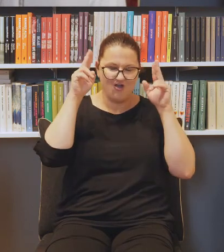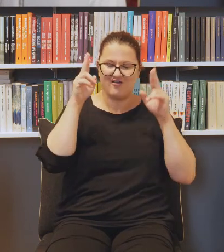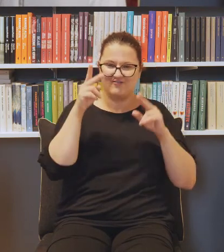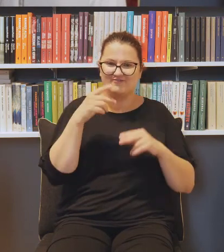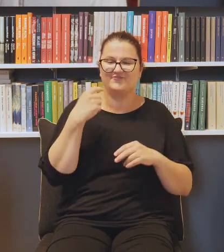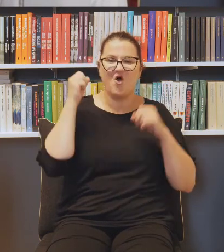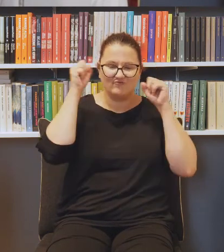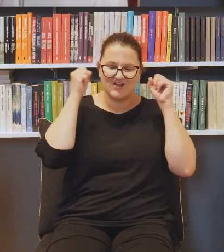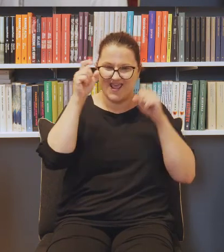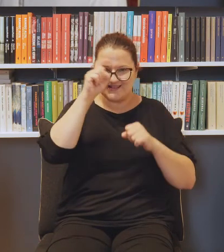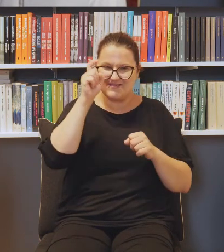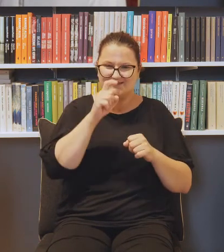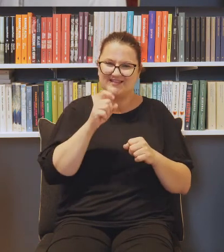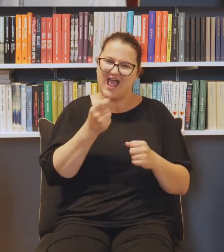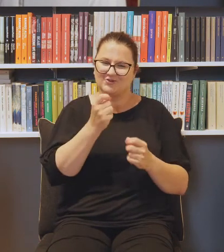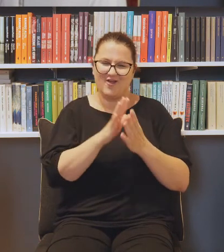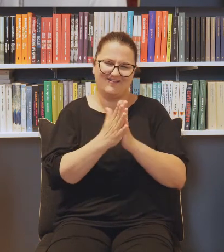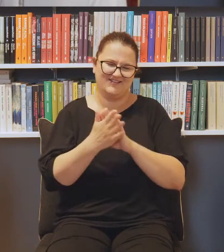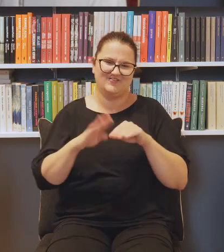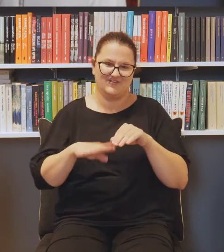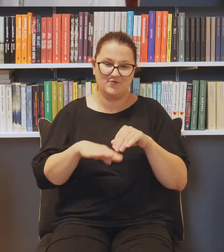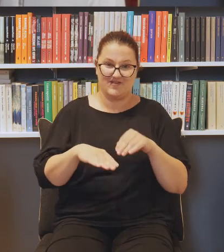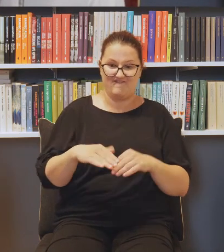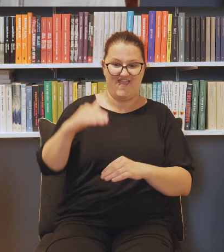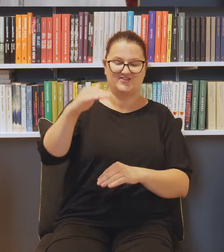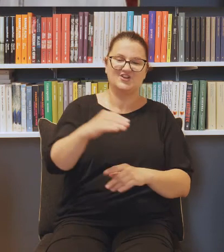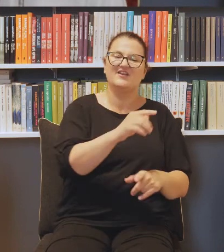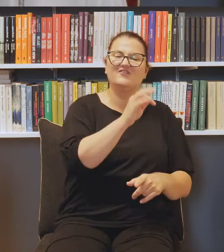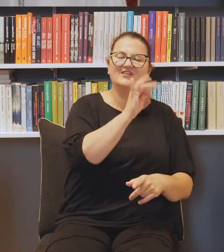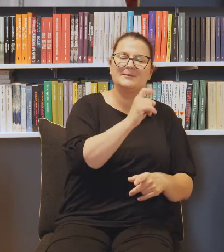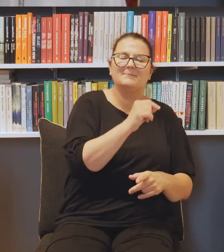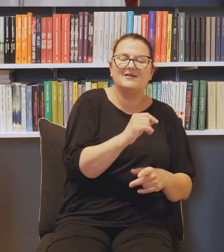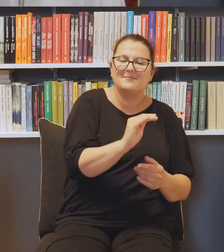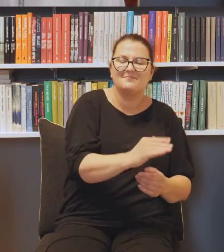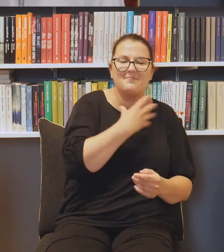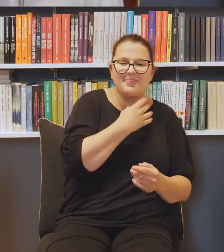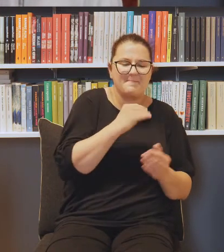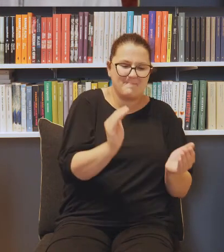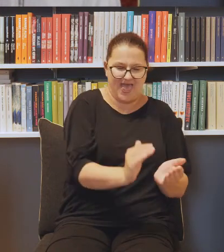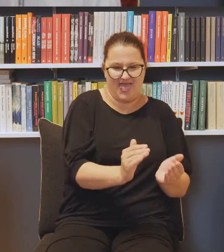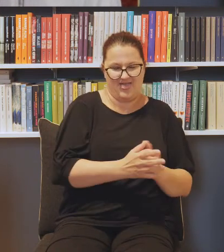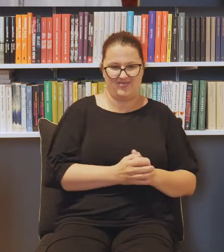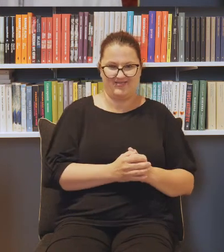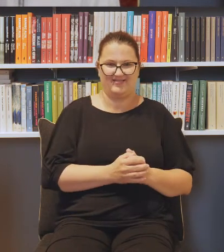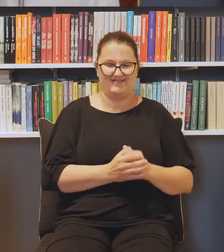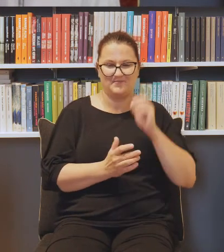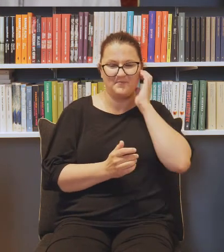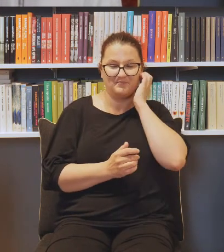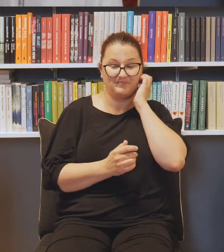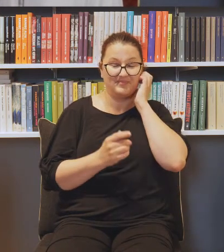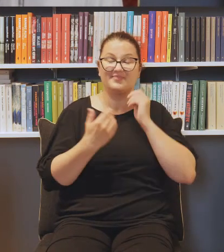tak, trochę tak, właśnie taki skundlony, ale jest trochę większy niż Filip. Filip jest raczej taki malutki w tej książce, w ogóle ta Pabianka